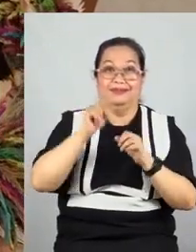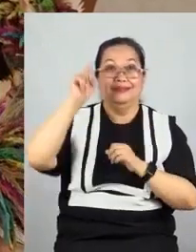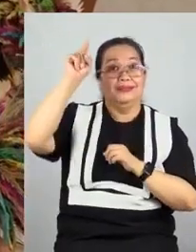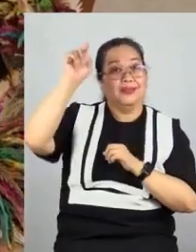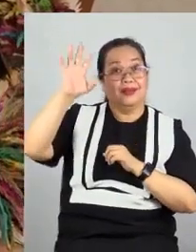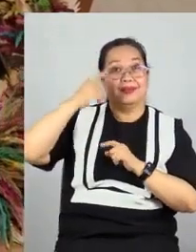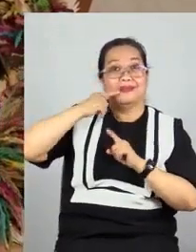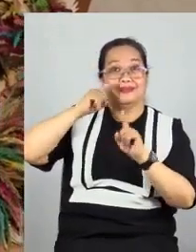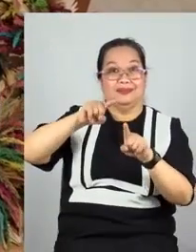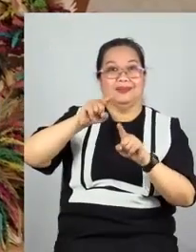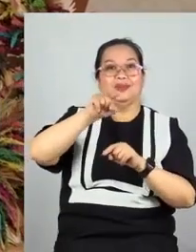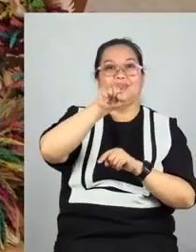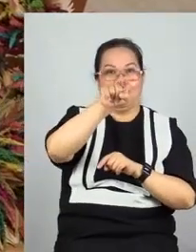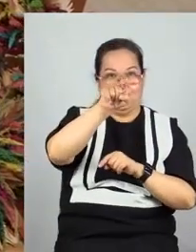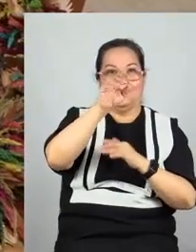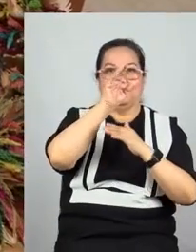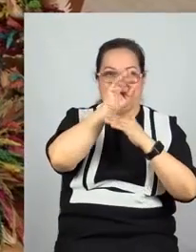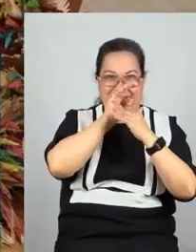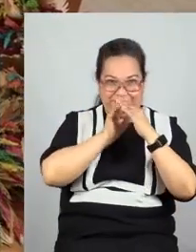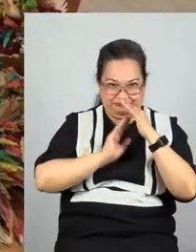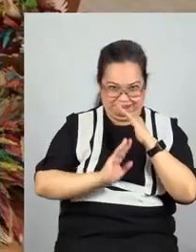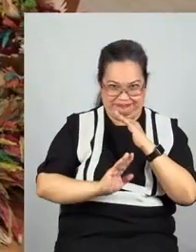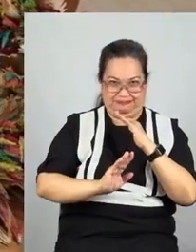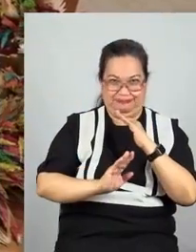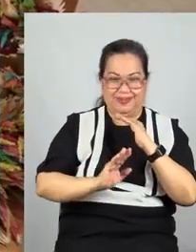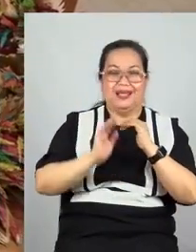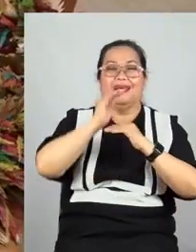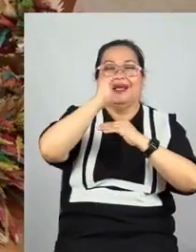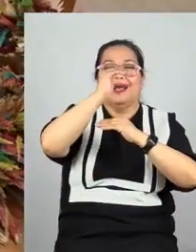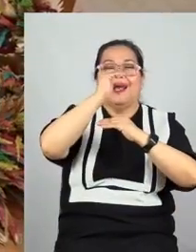utos, ibaba mo lang ng konti, kapatid.